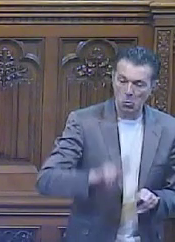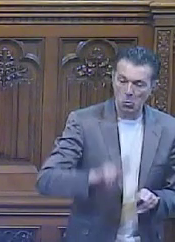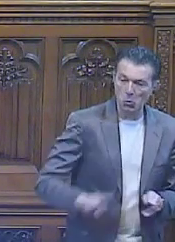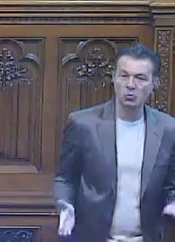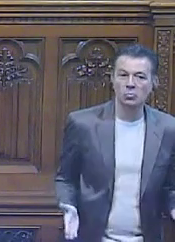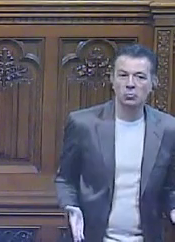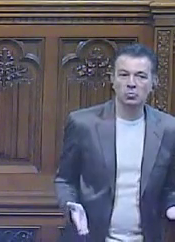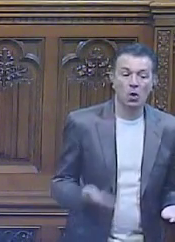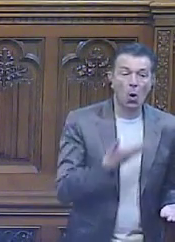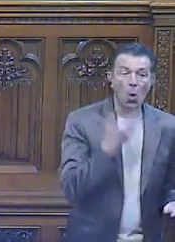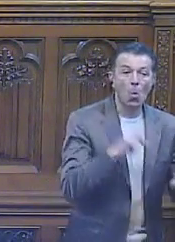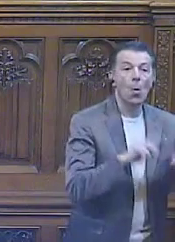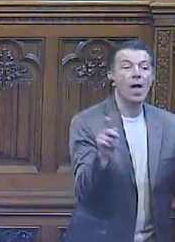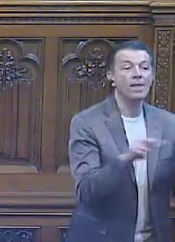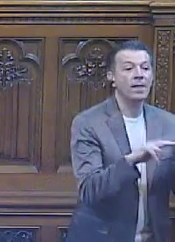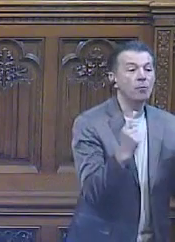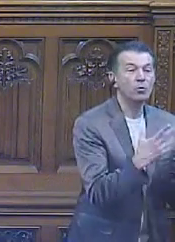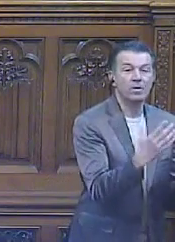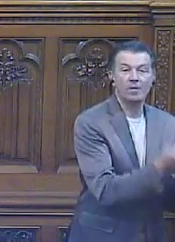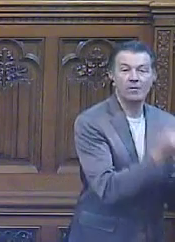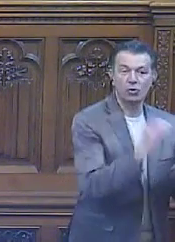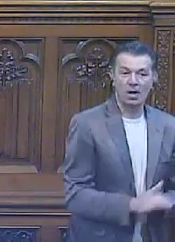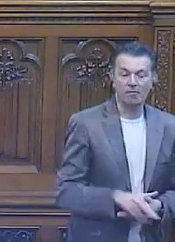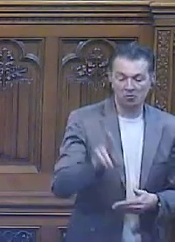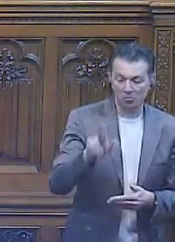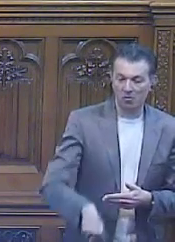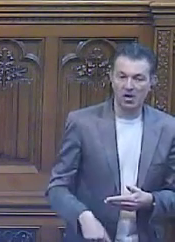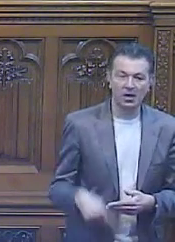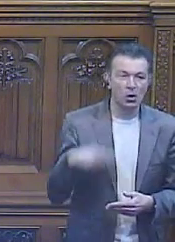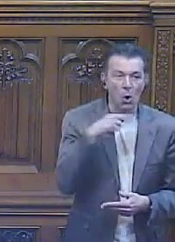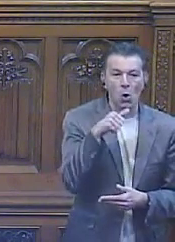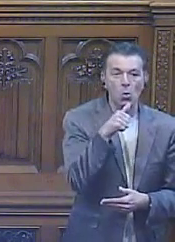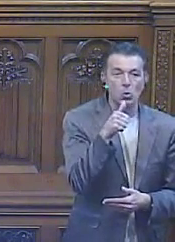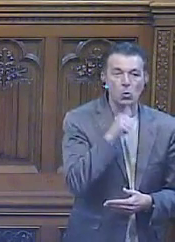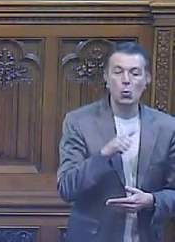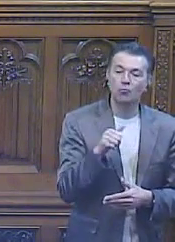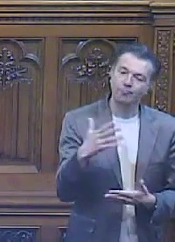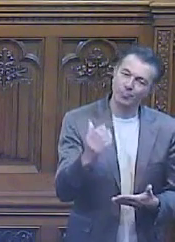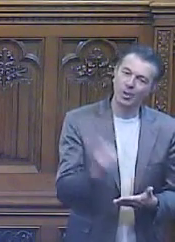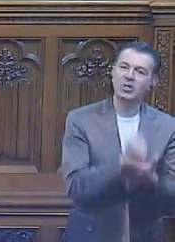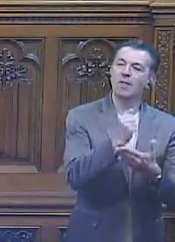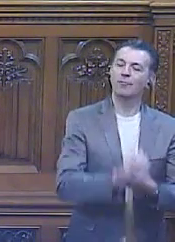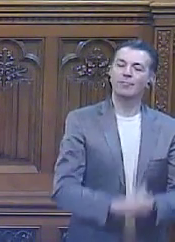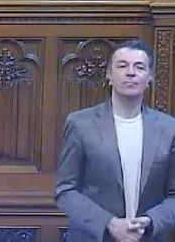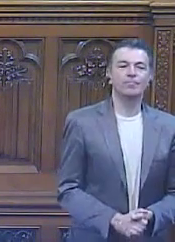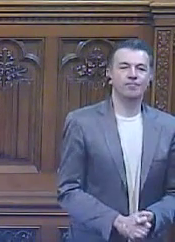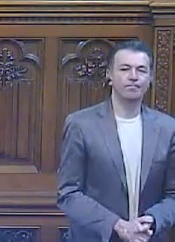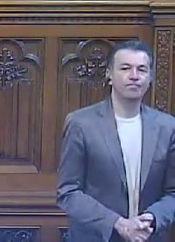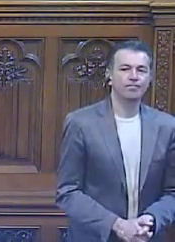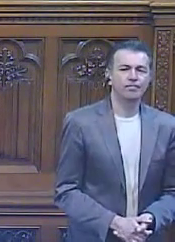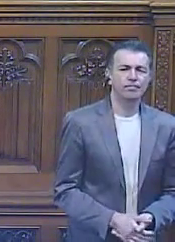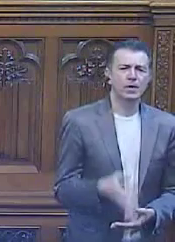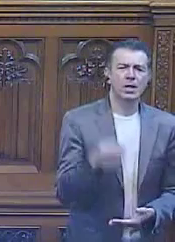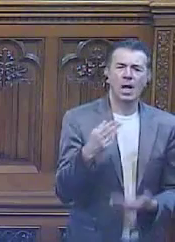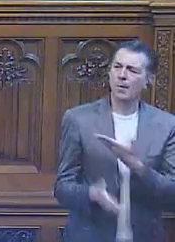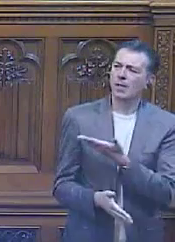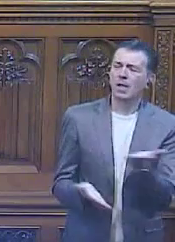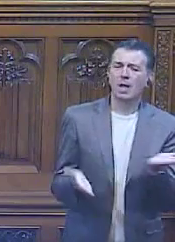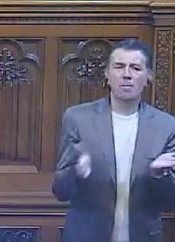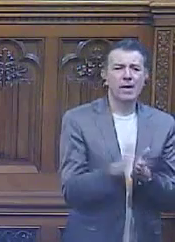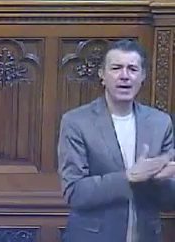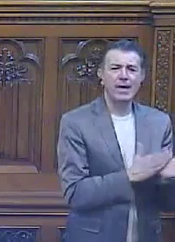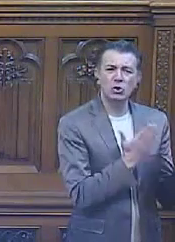sonst natürlich kein Bundesland zusammengebracht hat. Wien und der Rot-Grün schafft es. Meine Damen und Herren, ganz zu Beginn